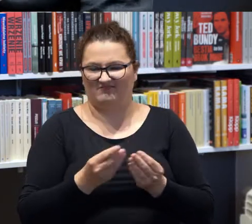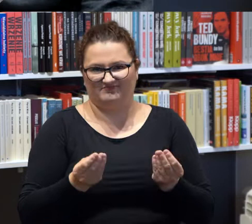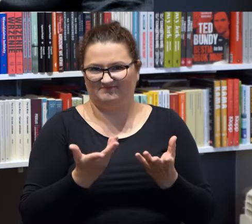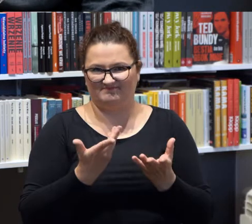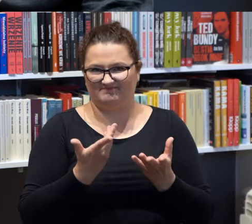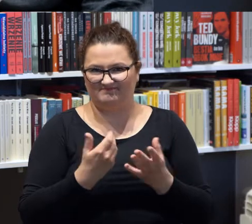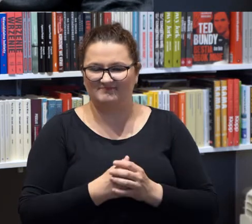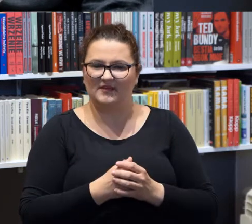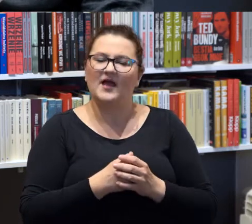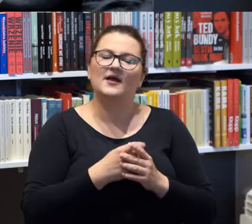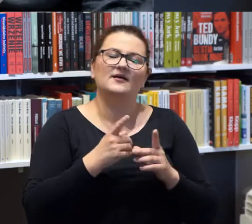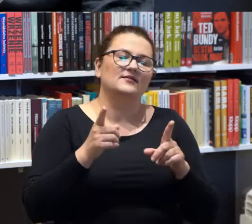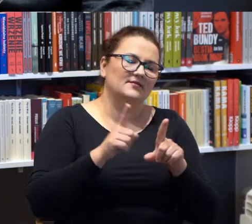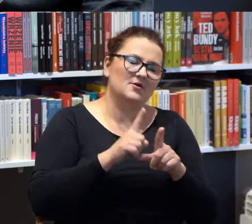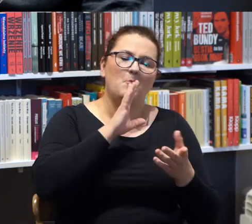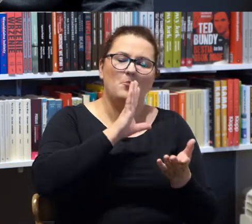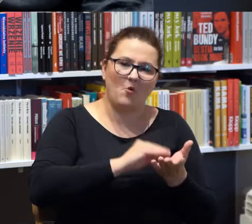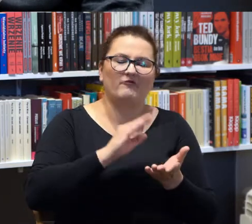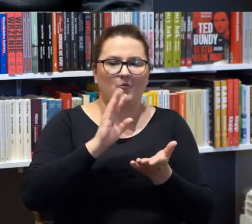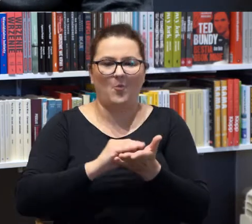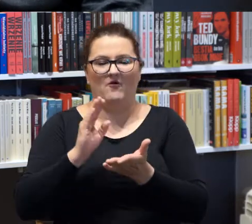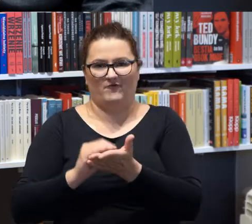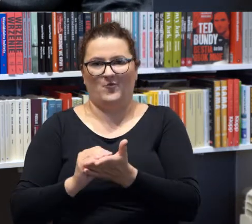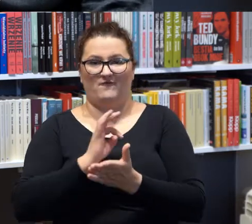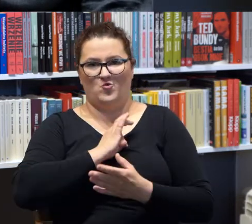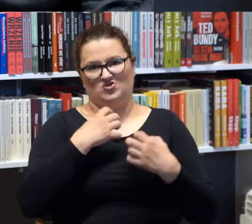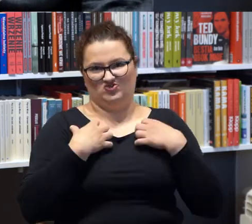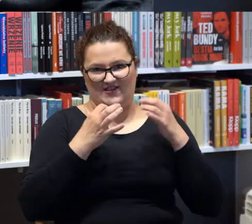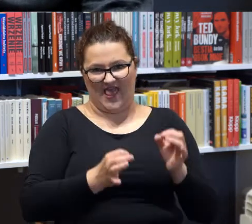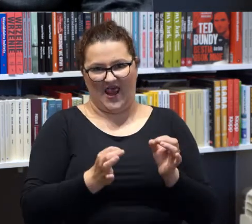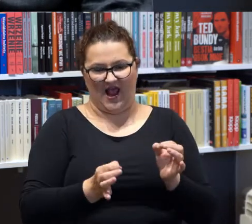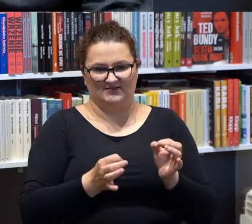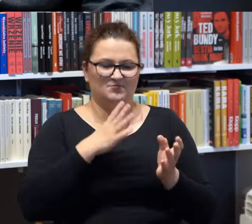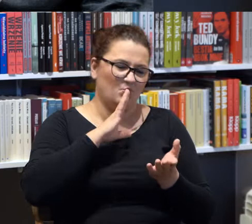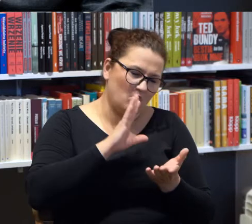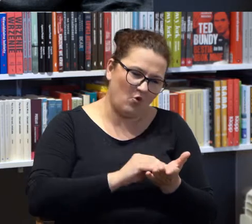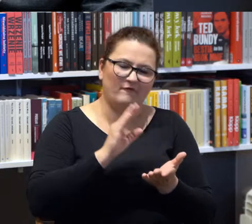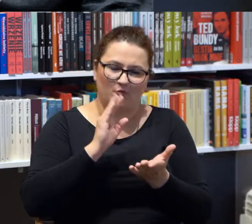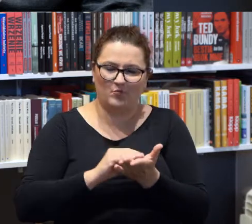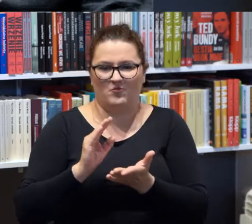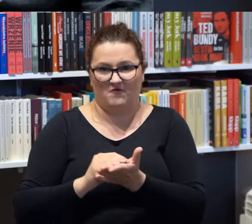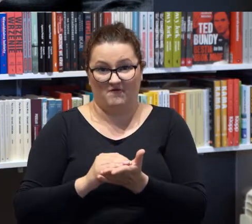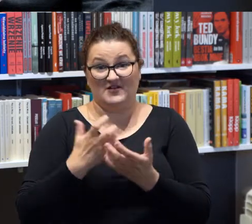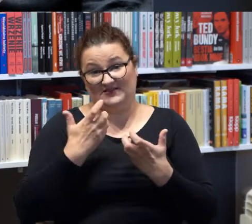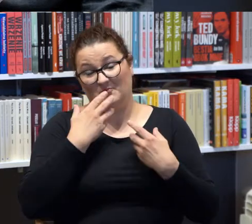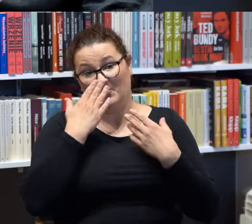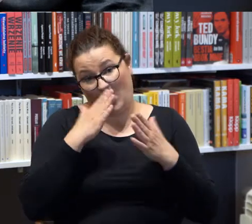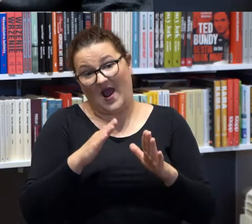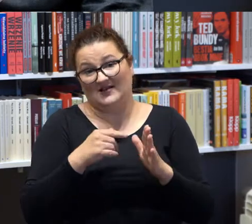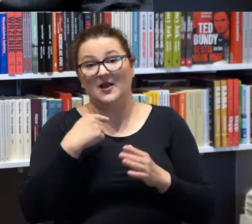tej książce jak refren powraca moja teraźniejszość. Czyli że chciałam pokazać, że jakby ta pamięć, ona jest zawsze